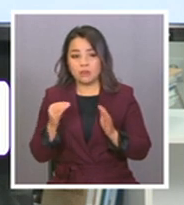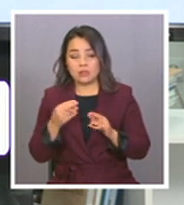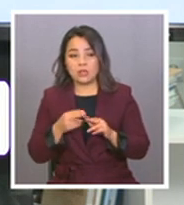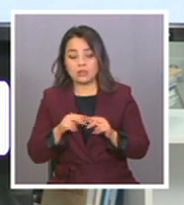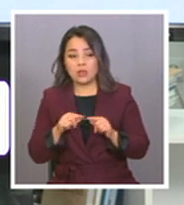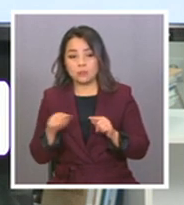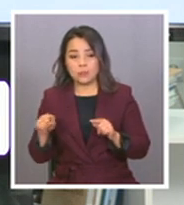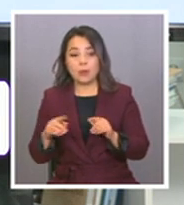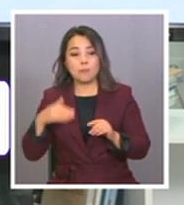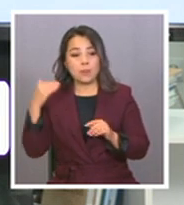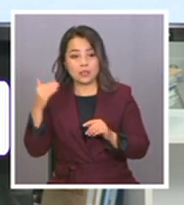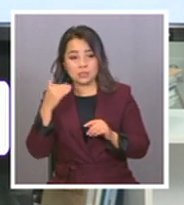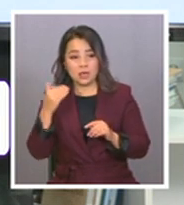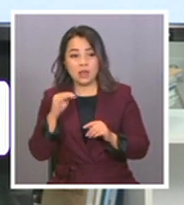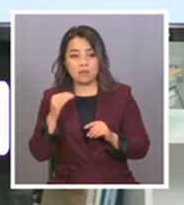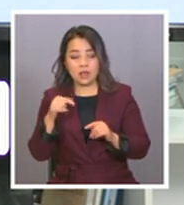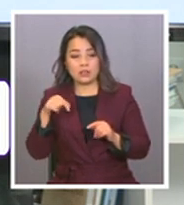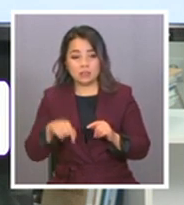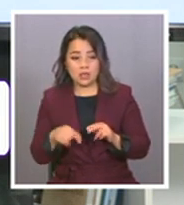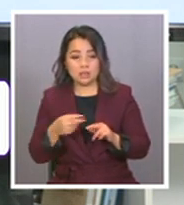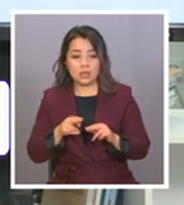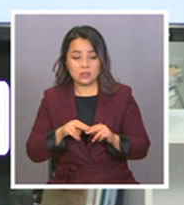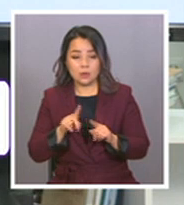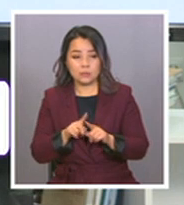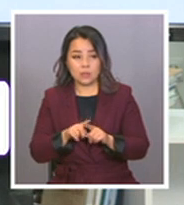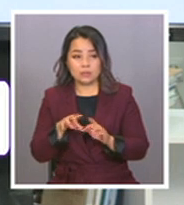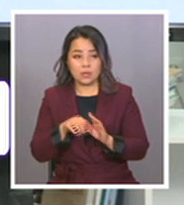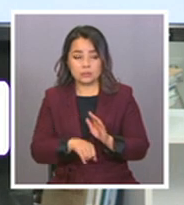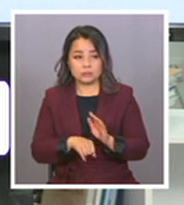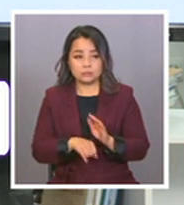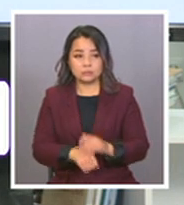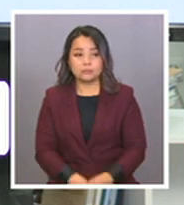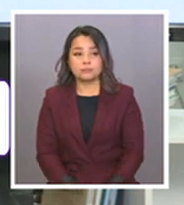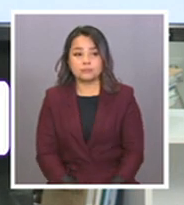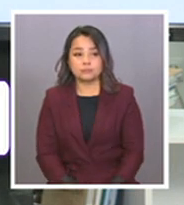басы, F нүктесі, ЕФ векторының ұшы.